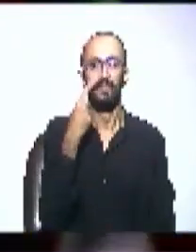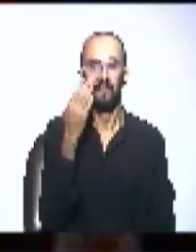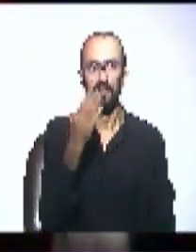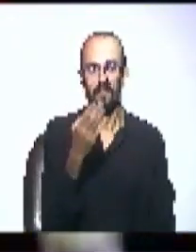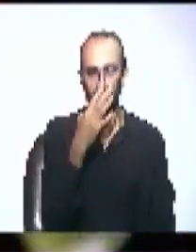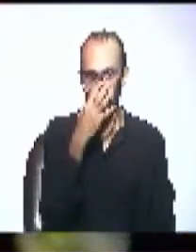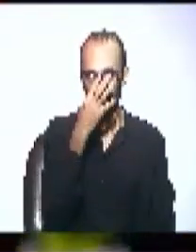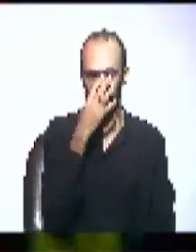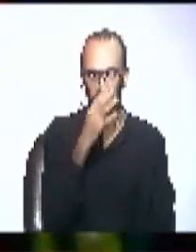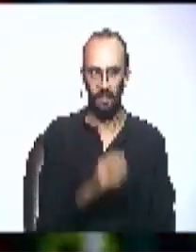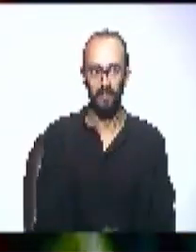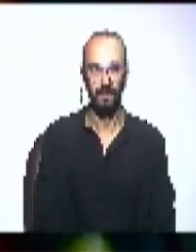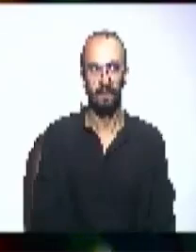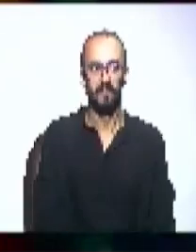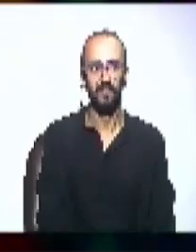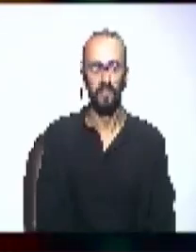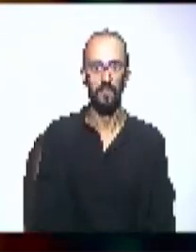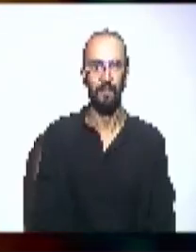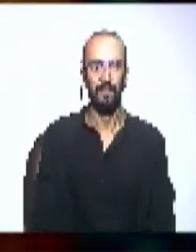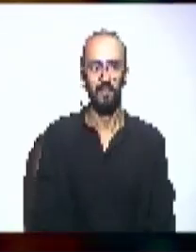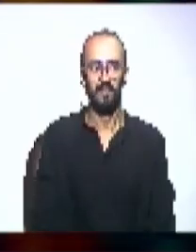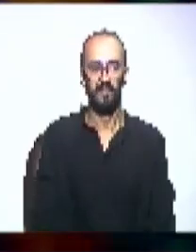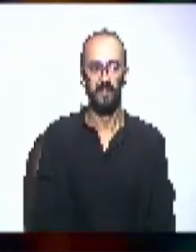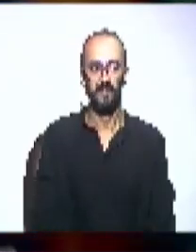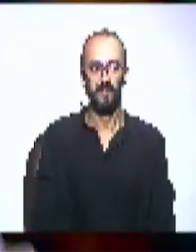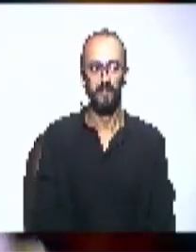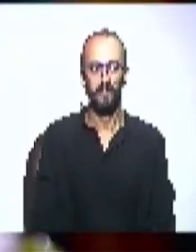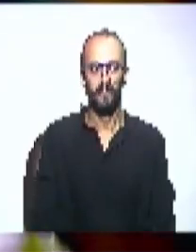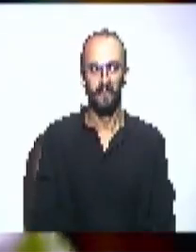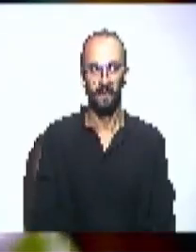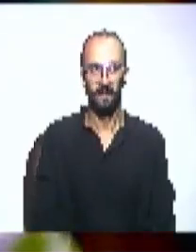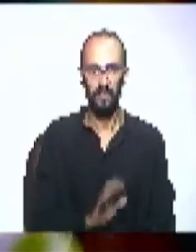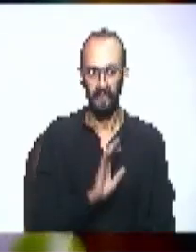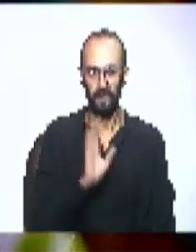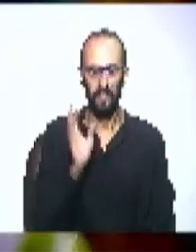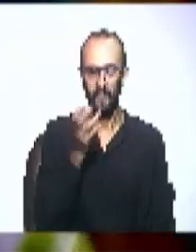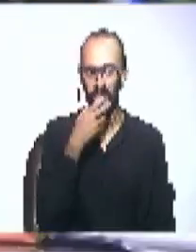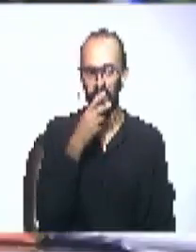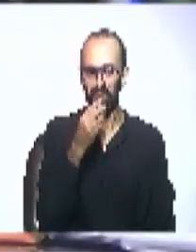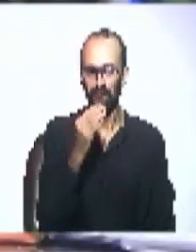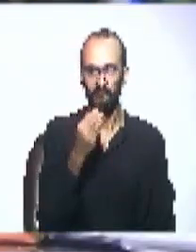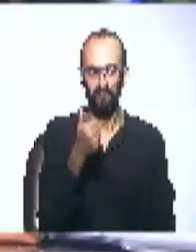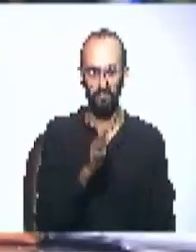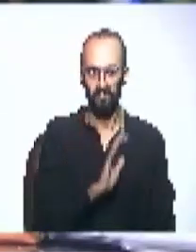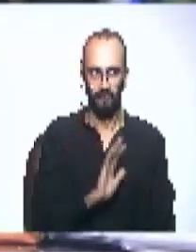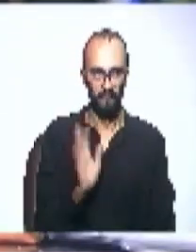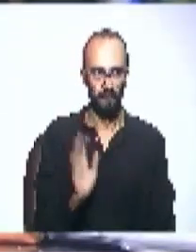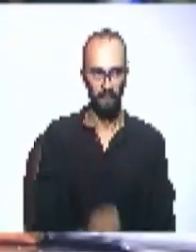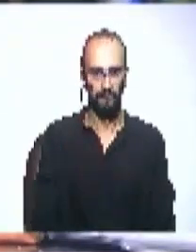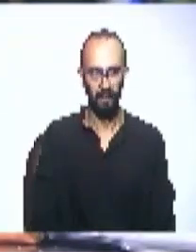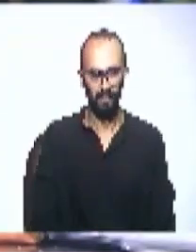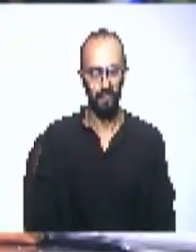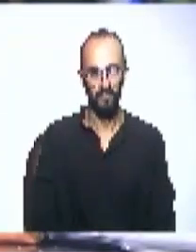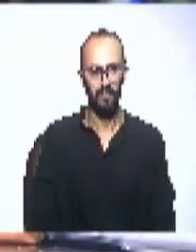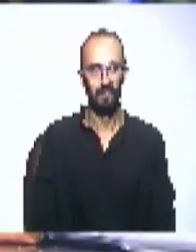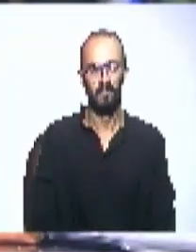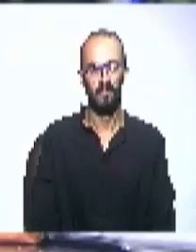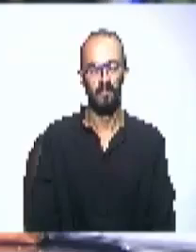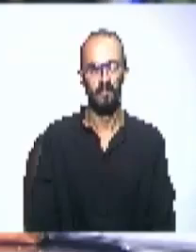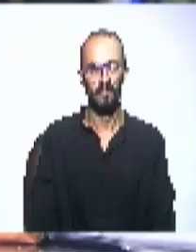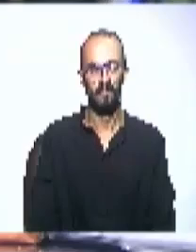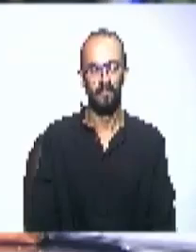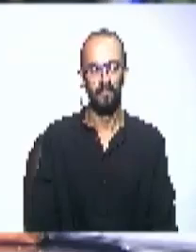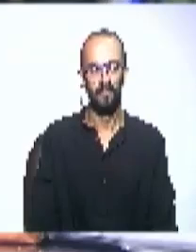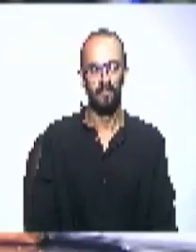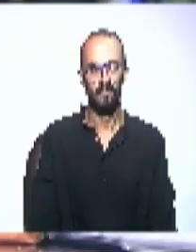دي؟ شوفي عامله ازاي، دي التفاح استوى ازاي من جوه. خلاص اوكي، حلوه قوي.